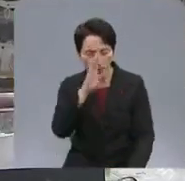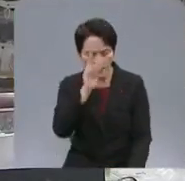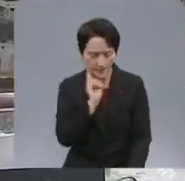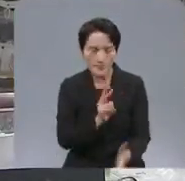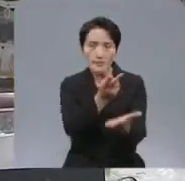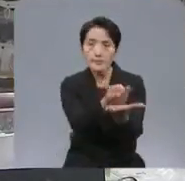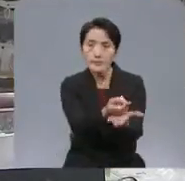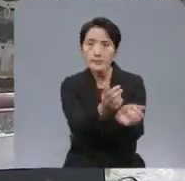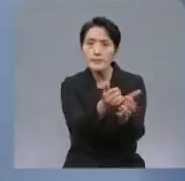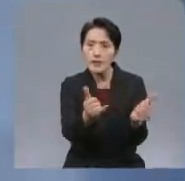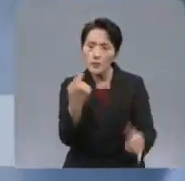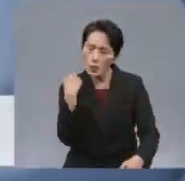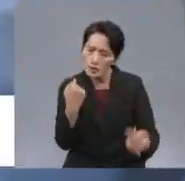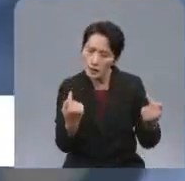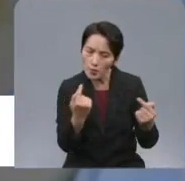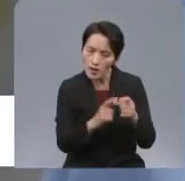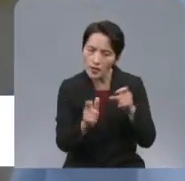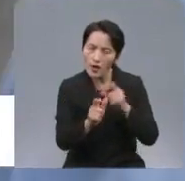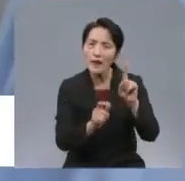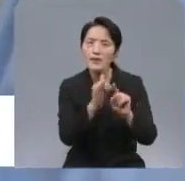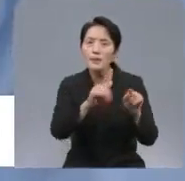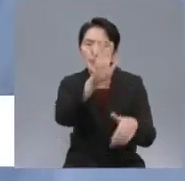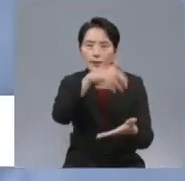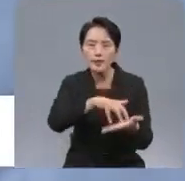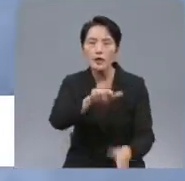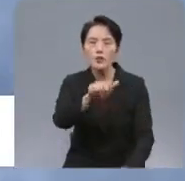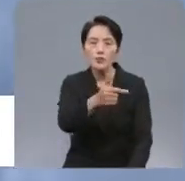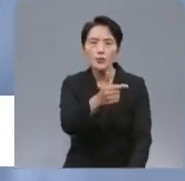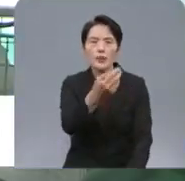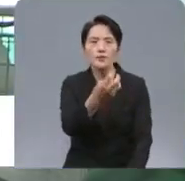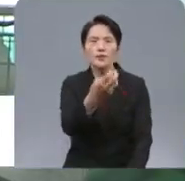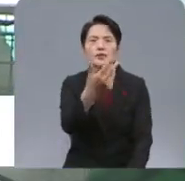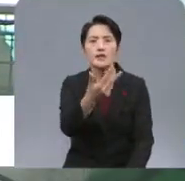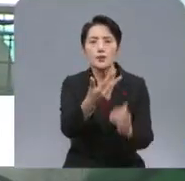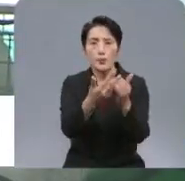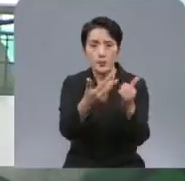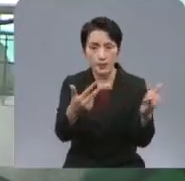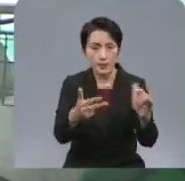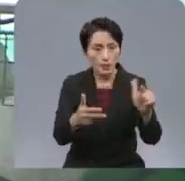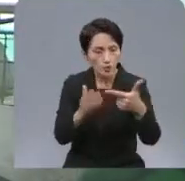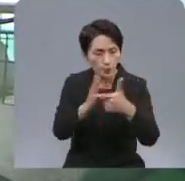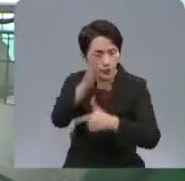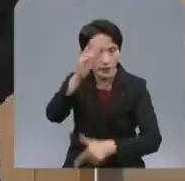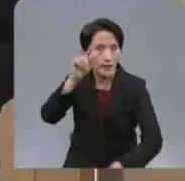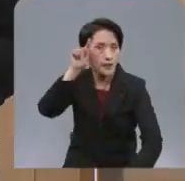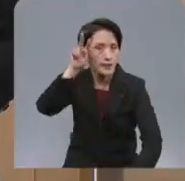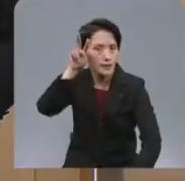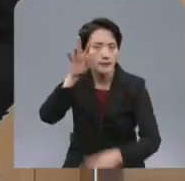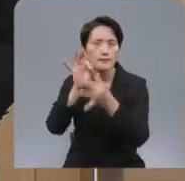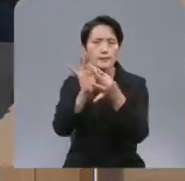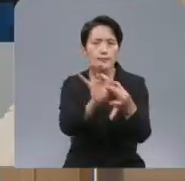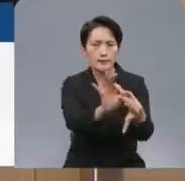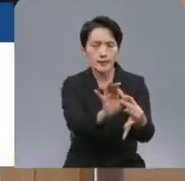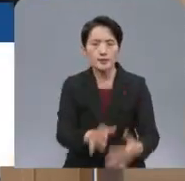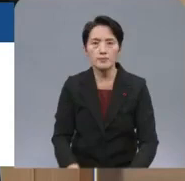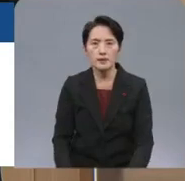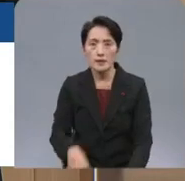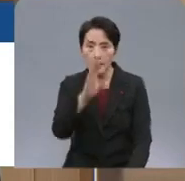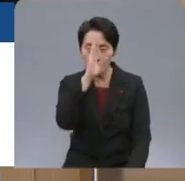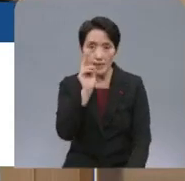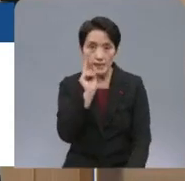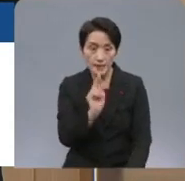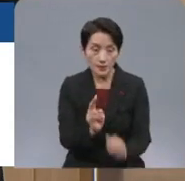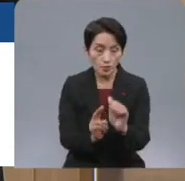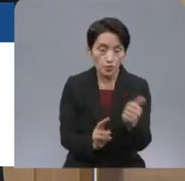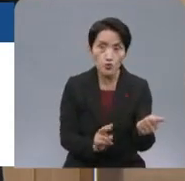тех пор пока не подтвердится отрицательный результат данные меры действуют до конца февраля южнокорейские